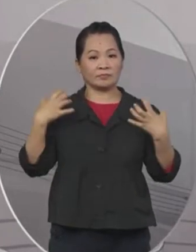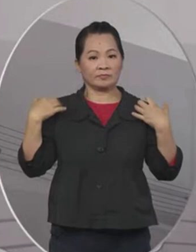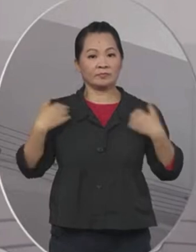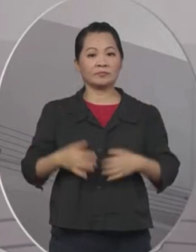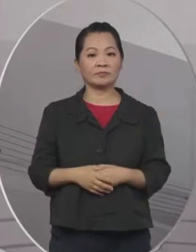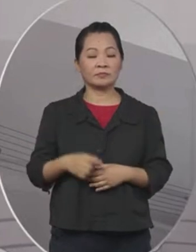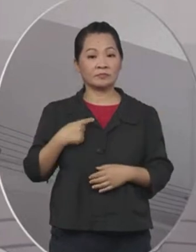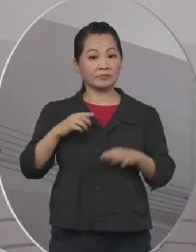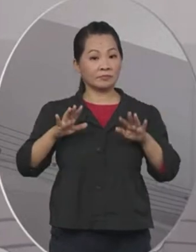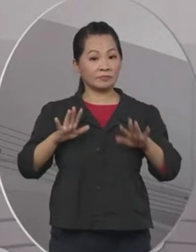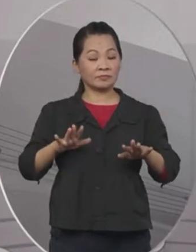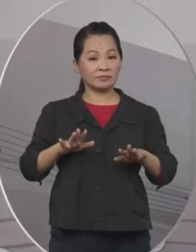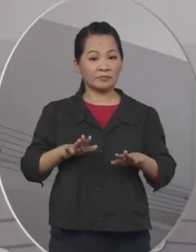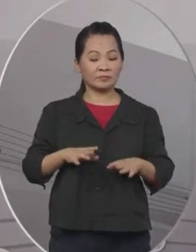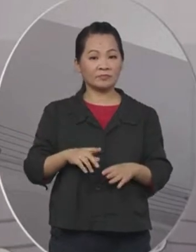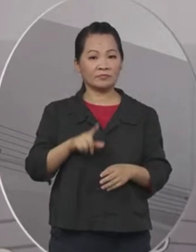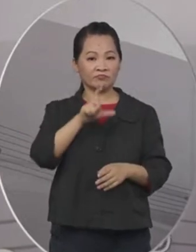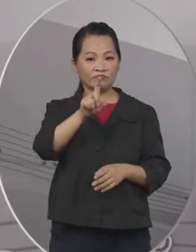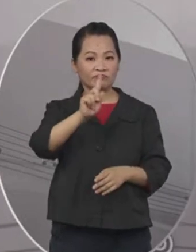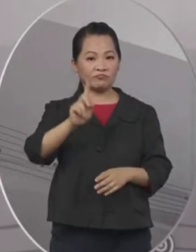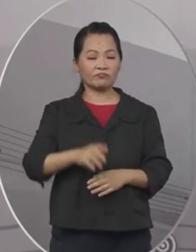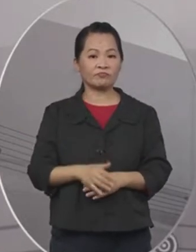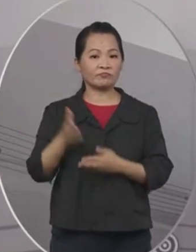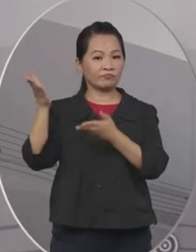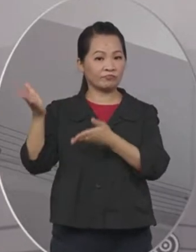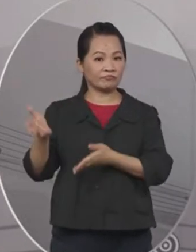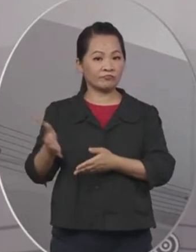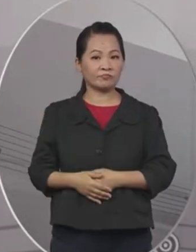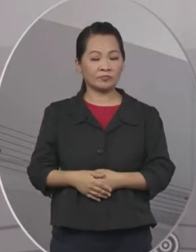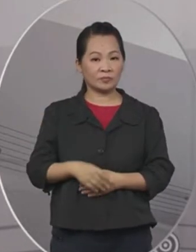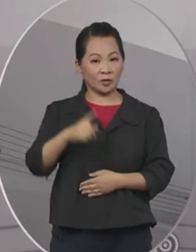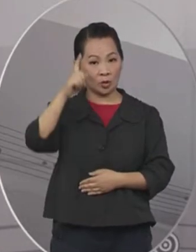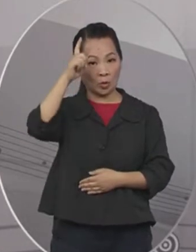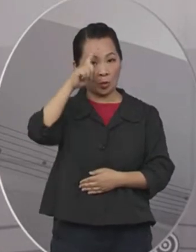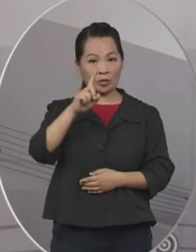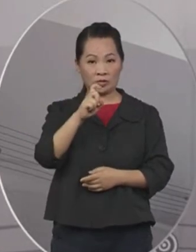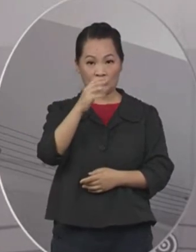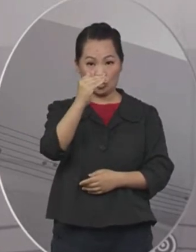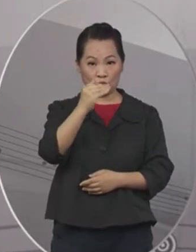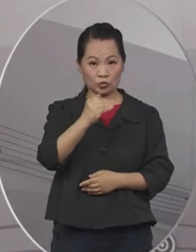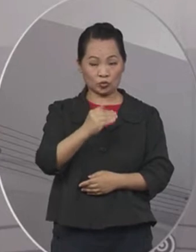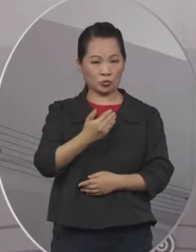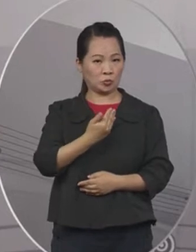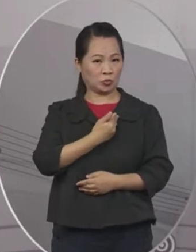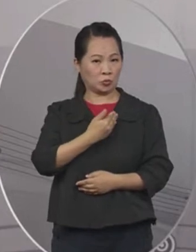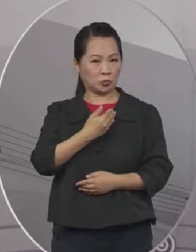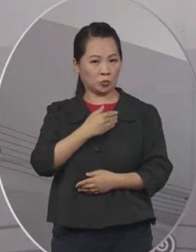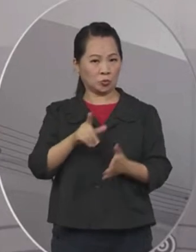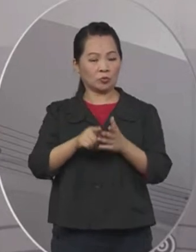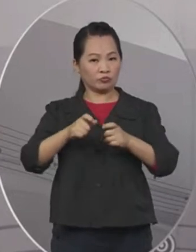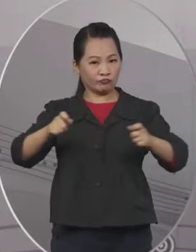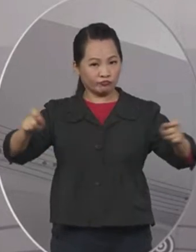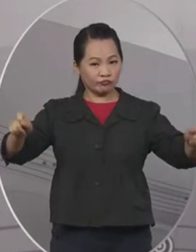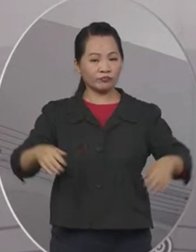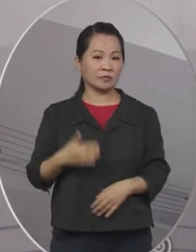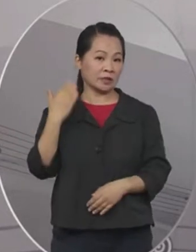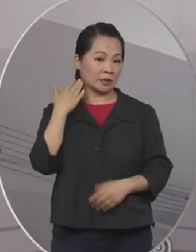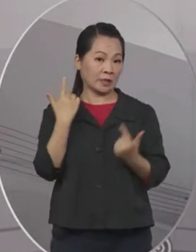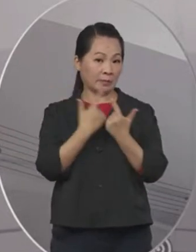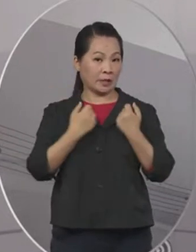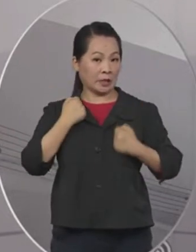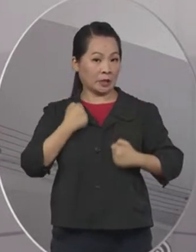我此次竞选的口号是“光头19，耐操19，树林八